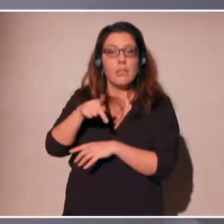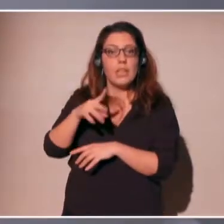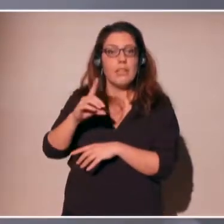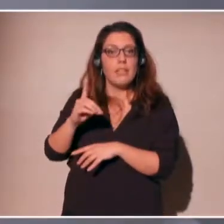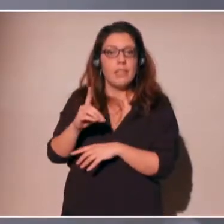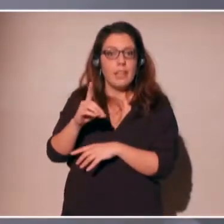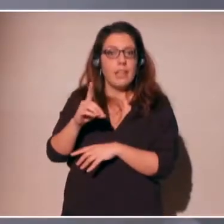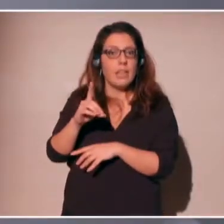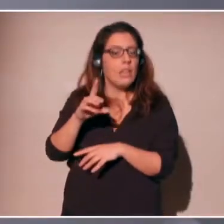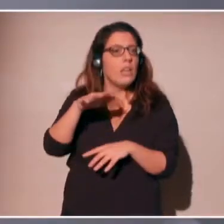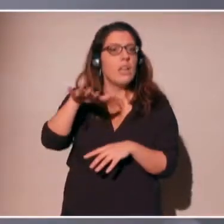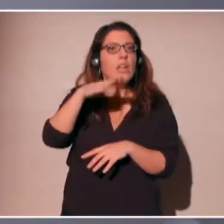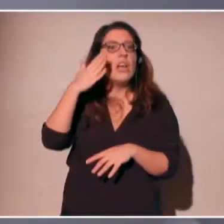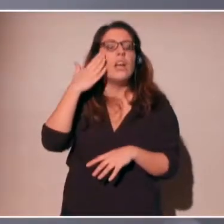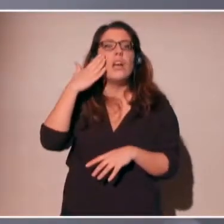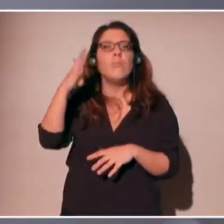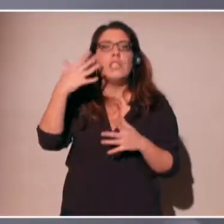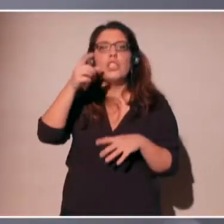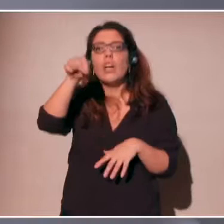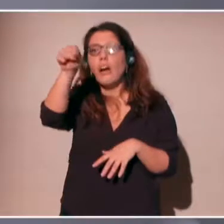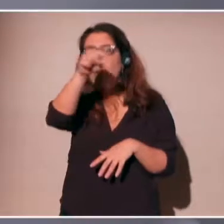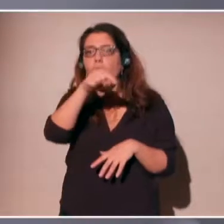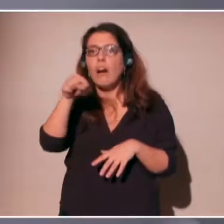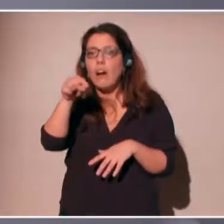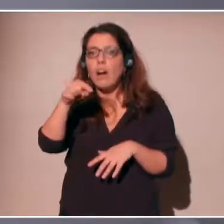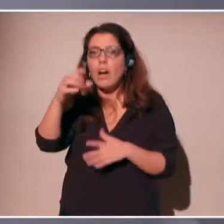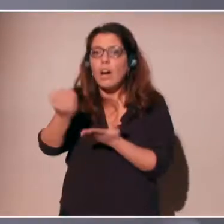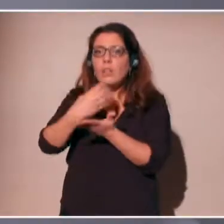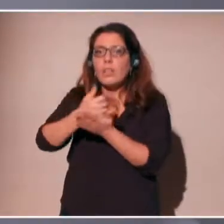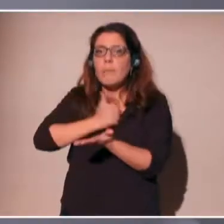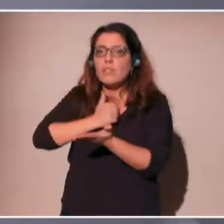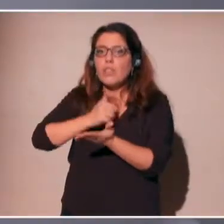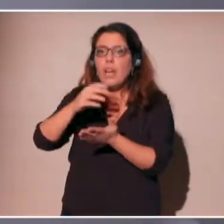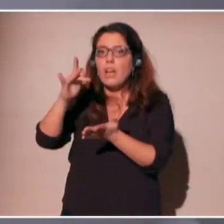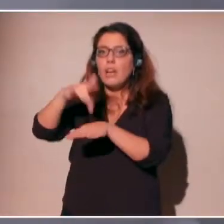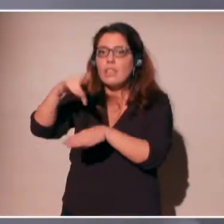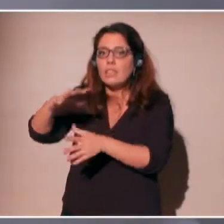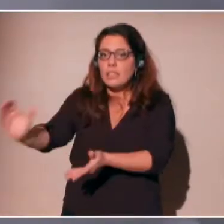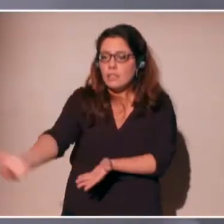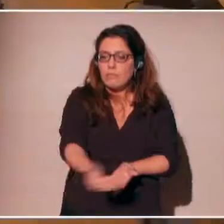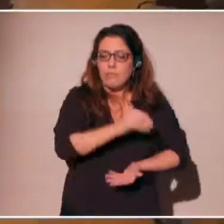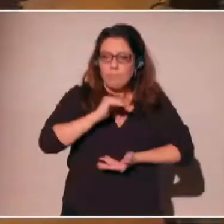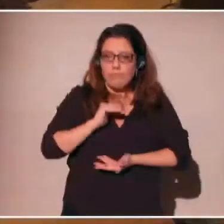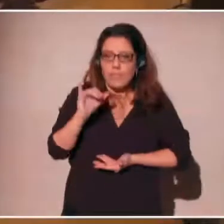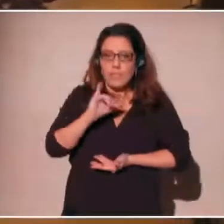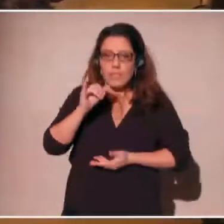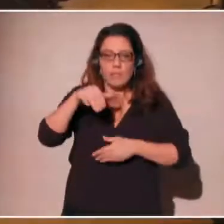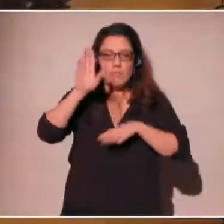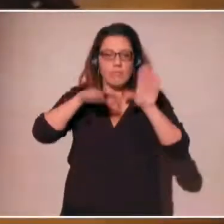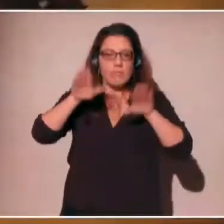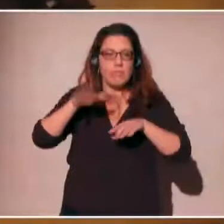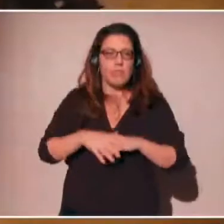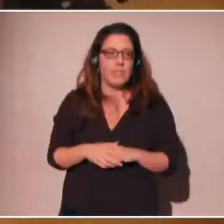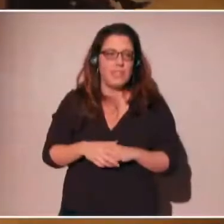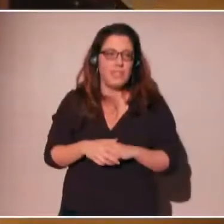a déjà, grâce aux droits existants, demandé et rapatrié ses données personnelles d'un service en ligne? Alors ça, c'est la plus belle fois. Il